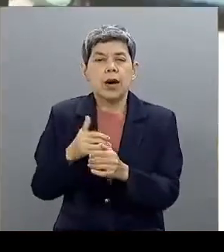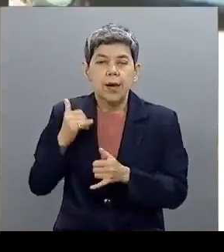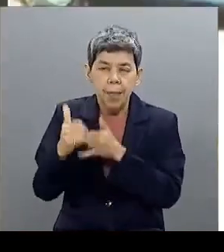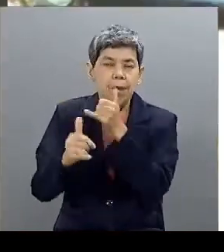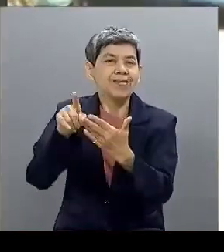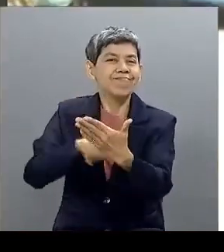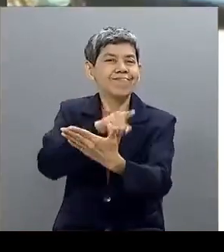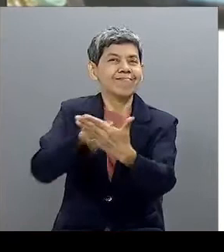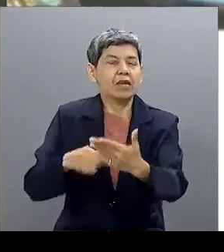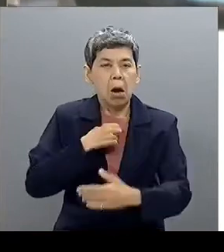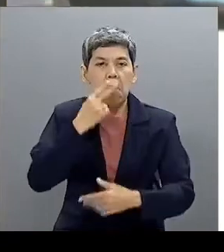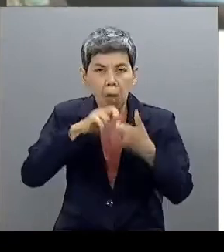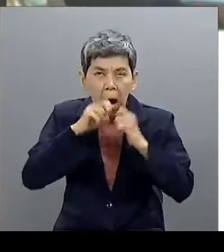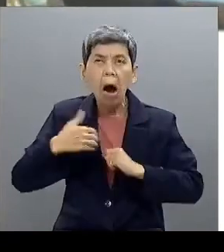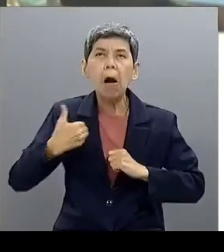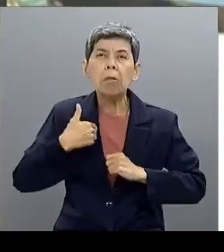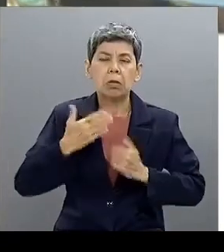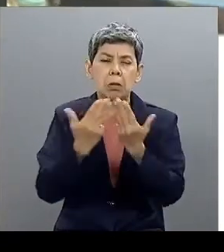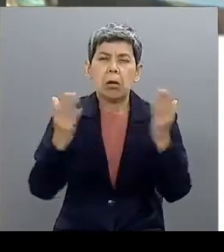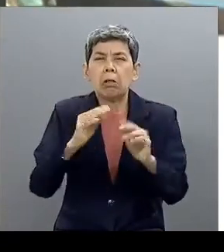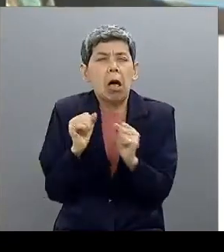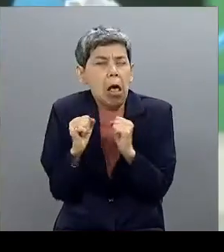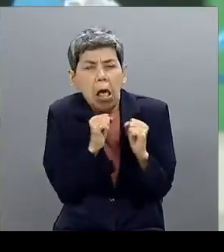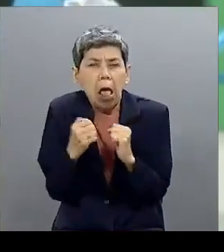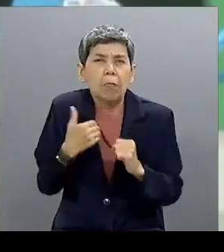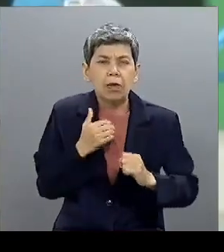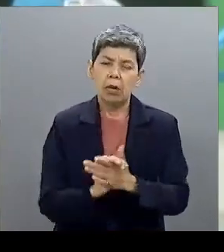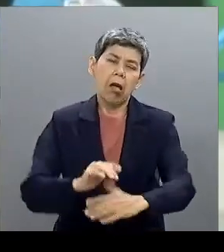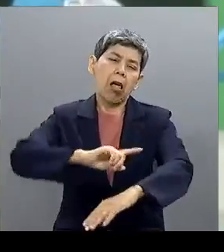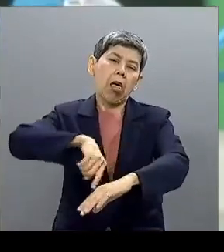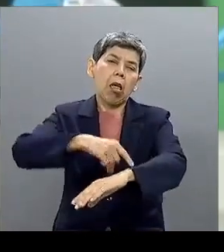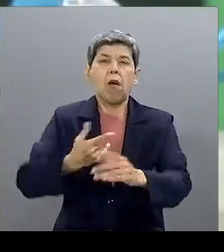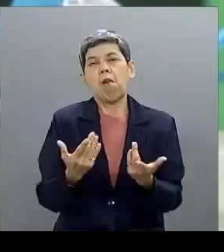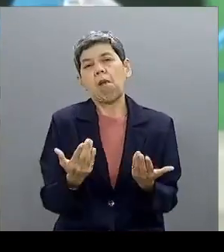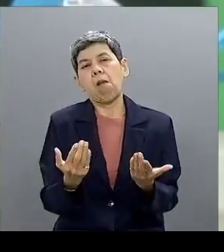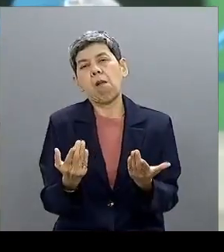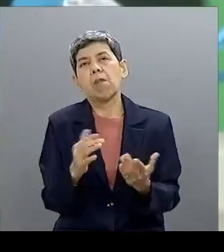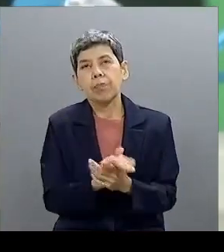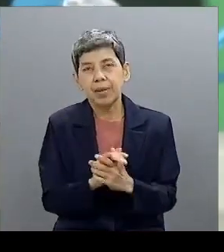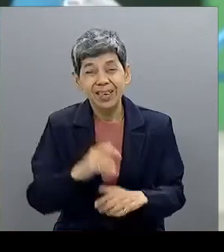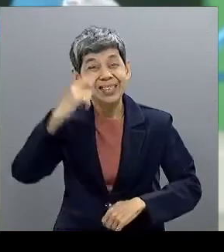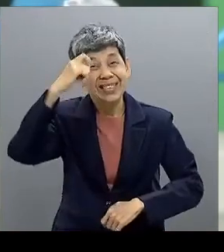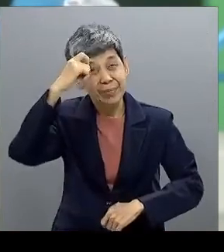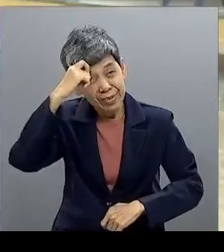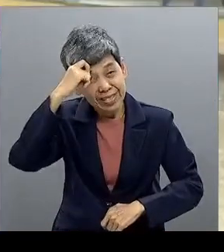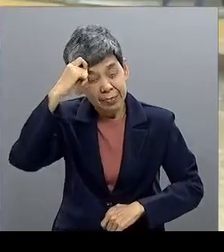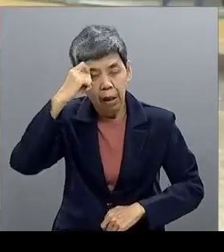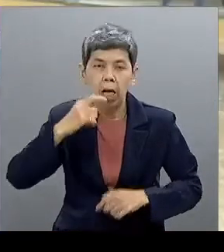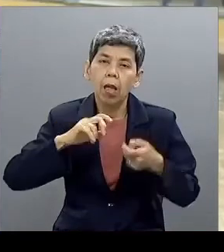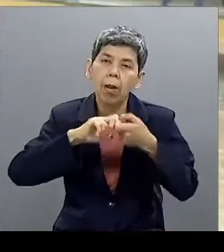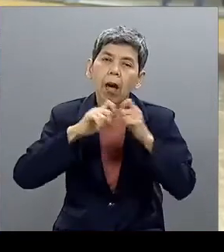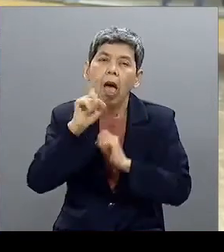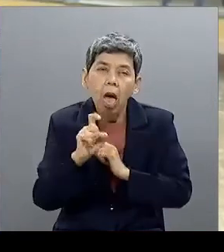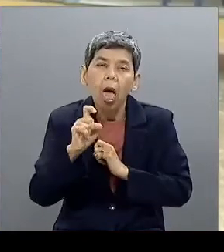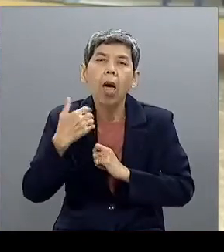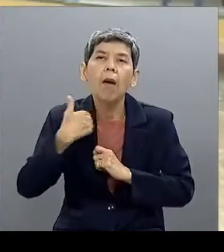บปัญหาคือสถานที่คับแคบนะครับและใช้เวลารอนานรวมถึงเครื่องวัดอุณหภูมิร่างกายเกิดขัดข้องนะครับเนื่องจากสภาพอาก